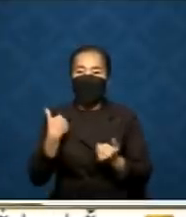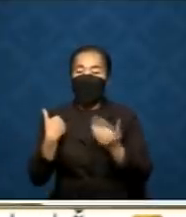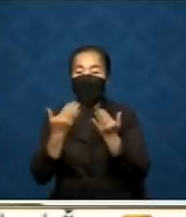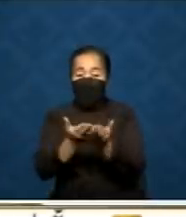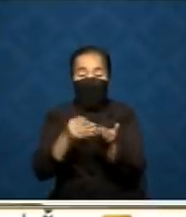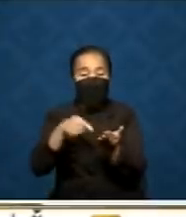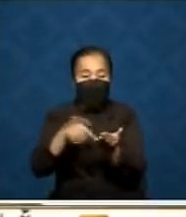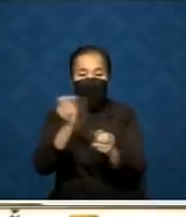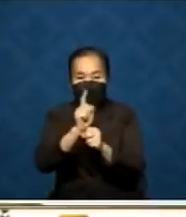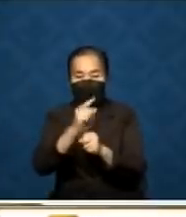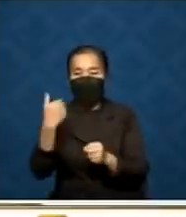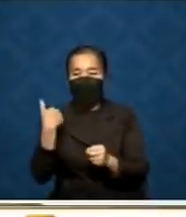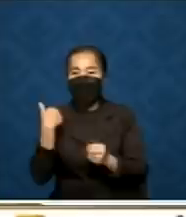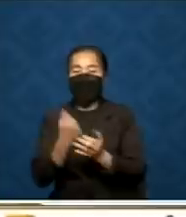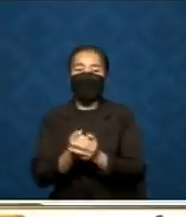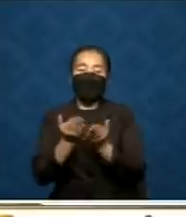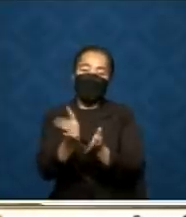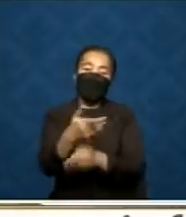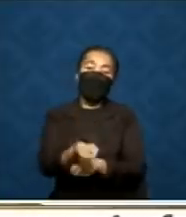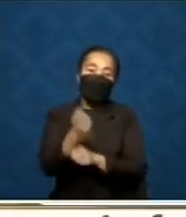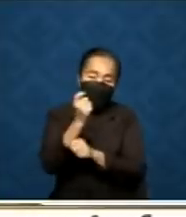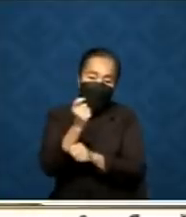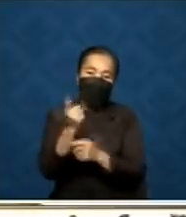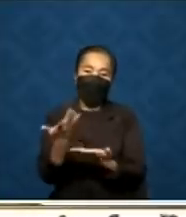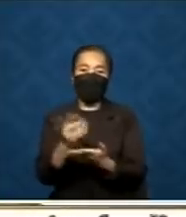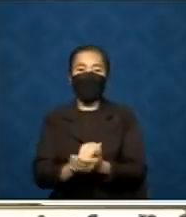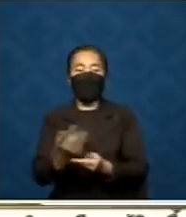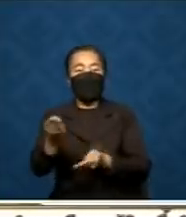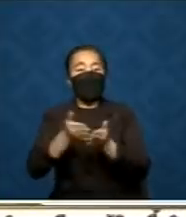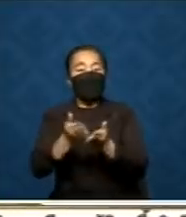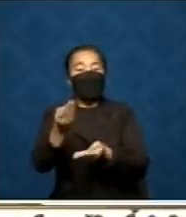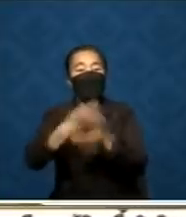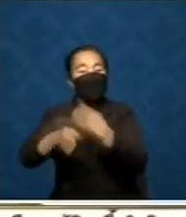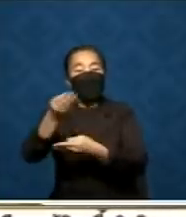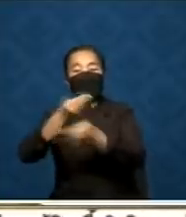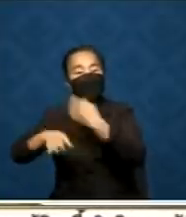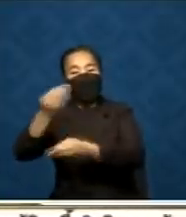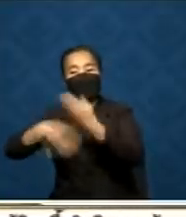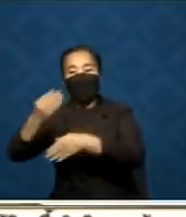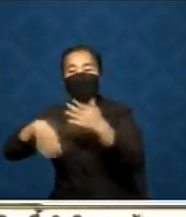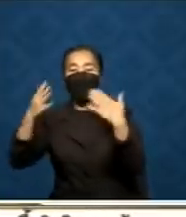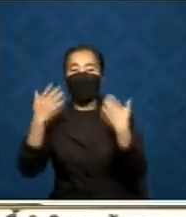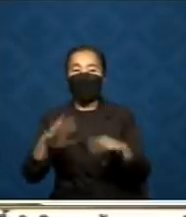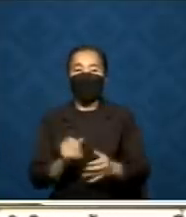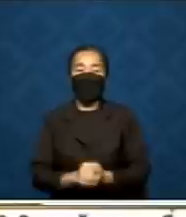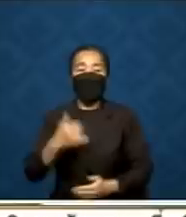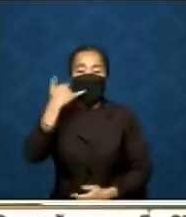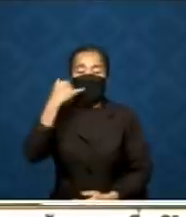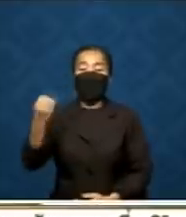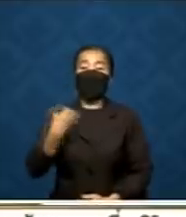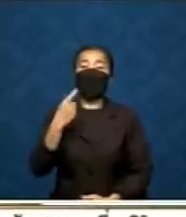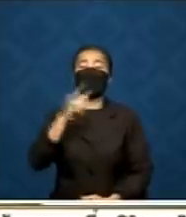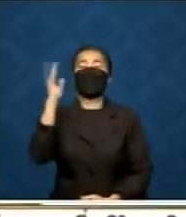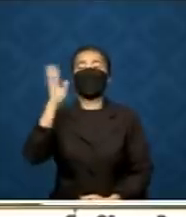ป่านยาวเรือประมงเหลือไม่ถึงหมื่นลำขายทิ้งประมาณ 3สินหมื่นแล้วโทรมาบอกผมว่าไงต้อง